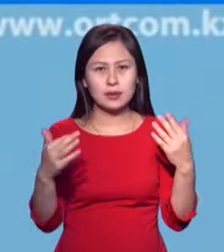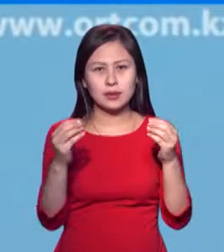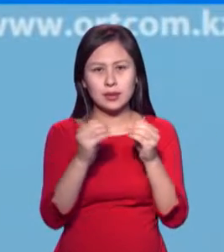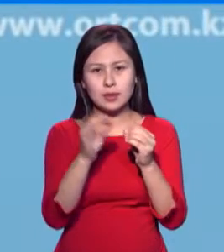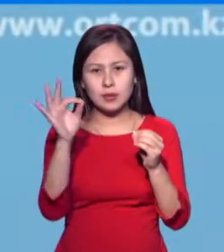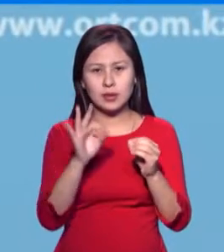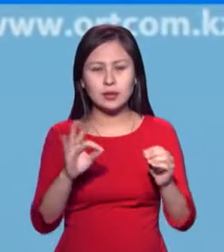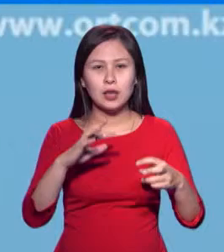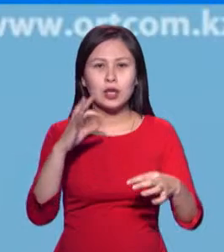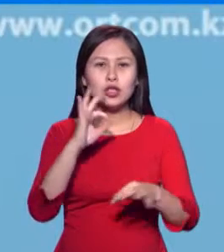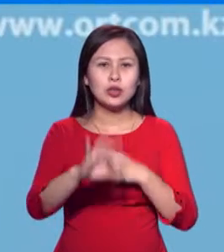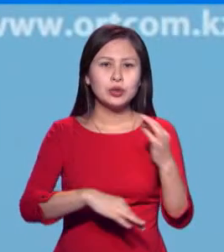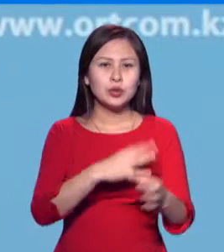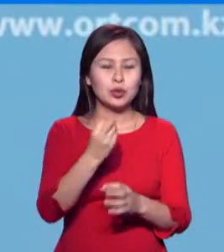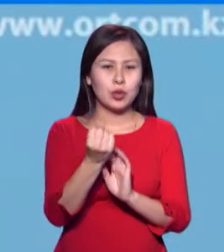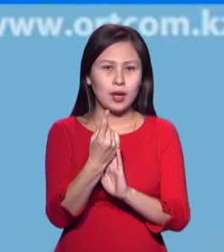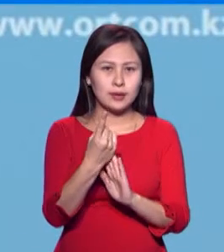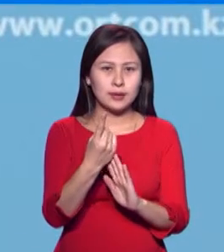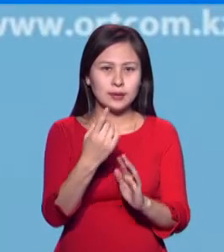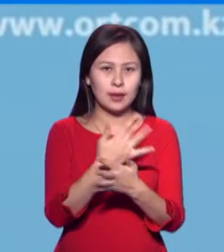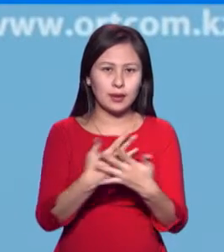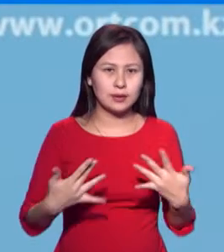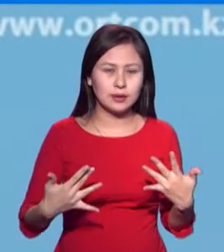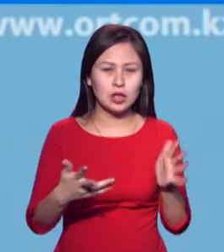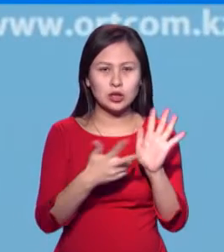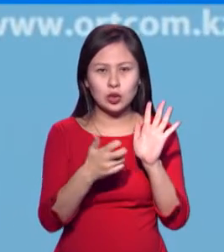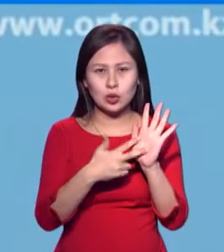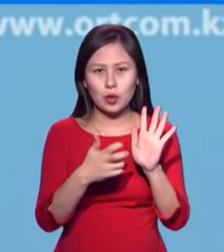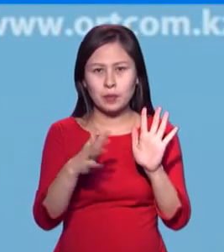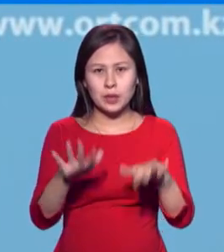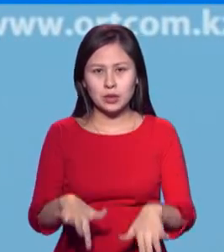Жылдың соңына дейін тағы 11 нысан іске қосылып, 800 жұмыс орны ашылмақ.